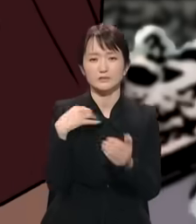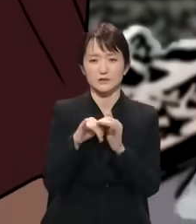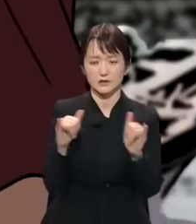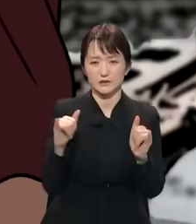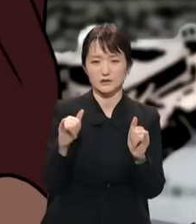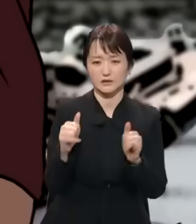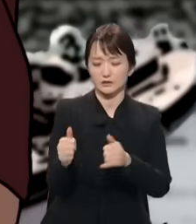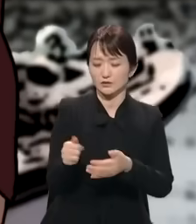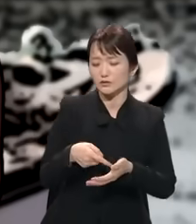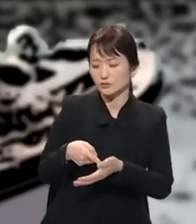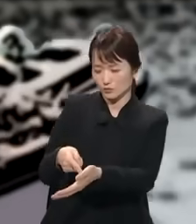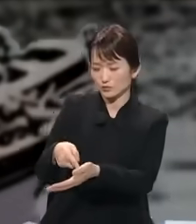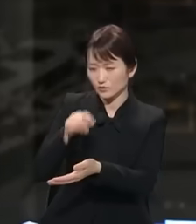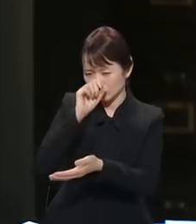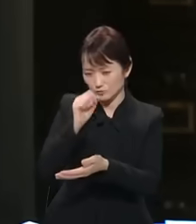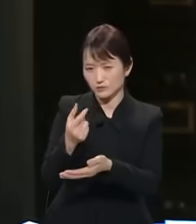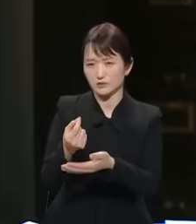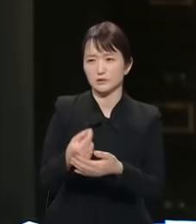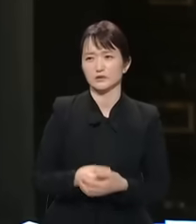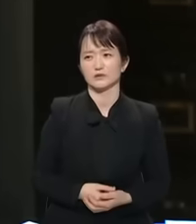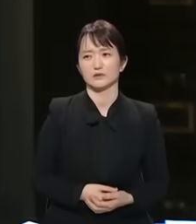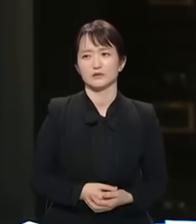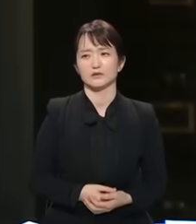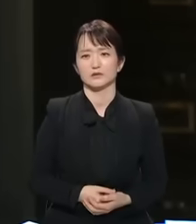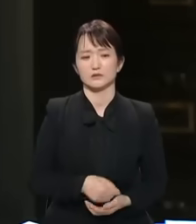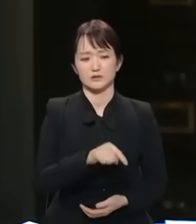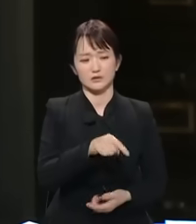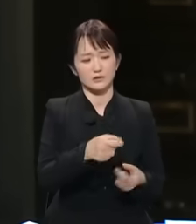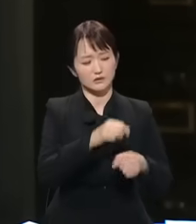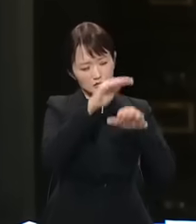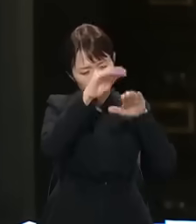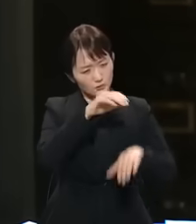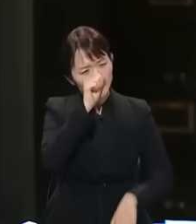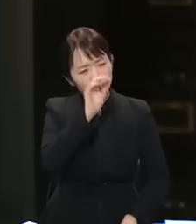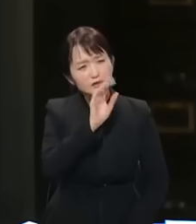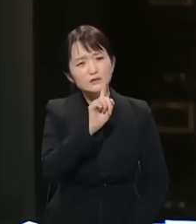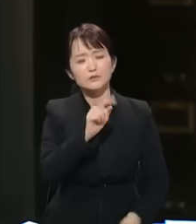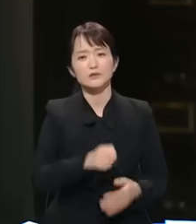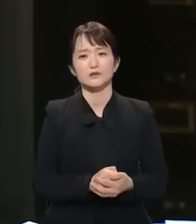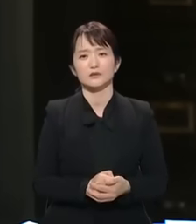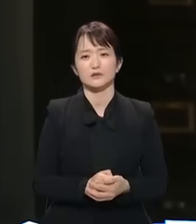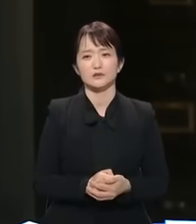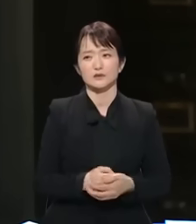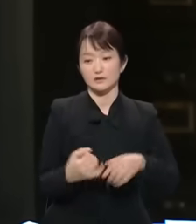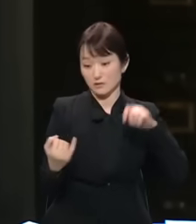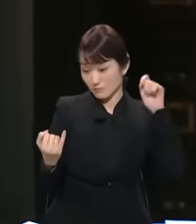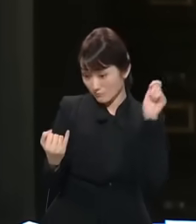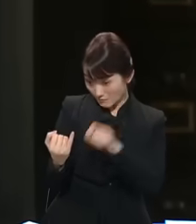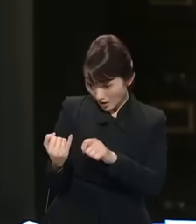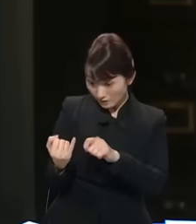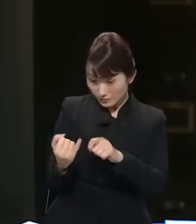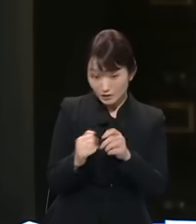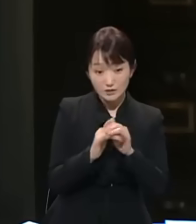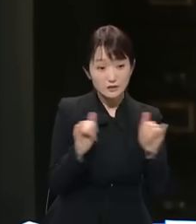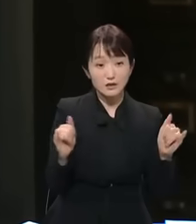좋을 것 같습니다. 그러니까 이런 게 참 안 좋은 메시지를 주는 것이, 야, 망치로 사람을 저렇게 패도 구속이 안